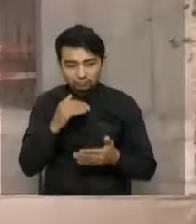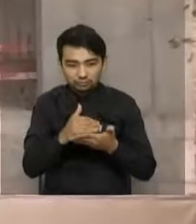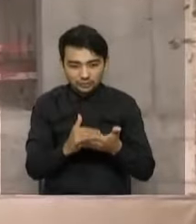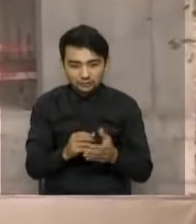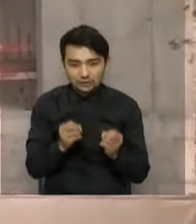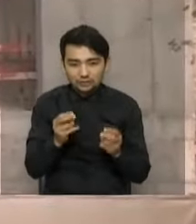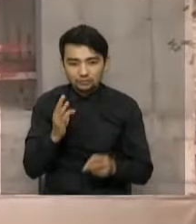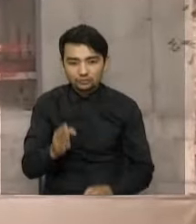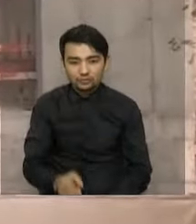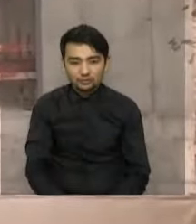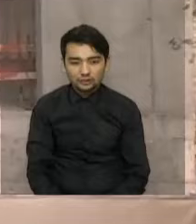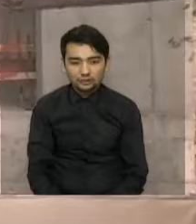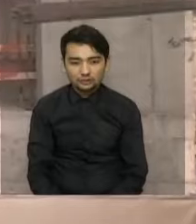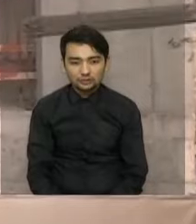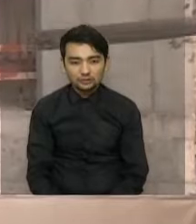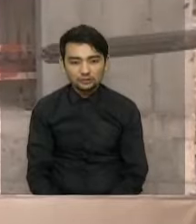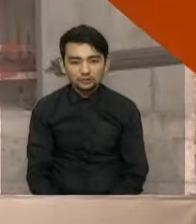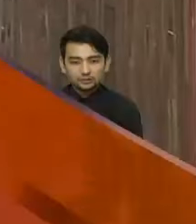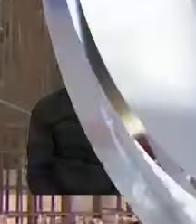отрасли?